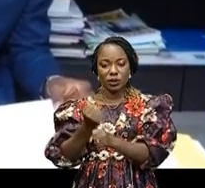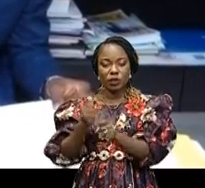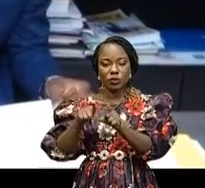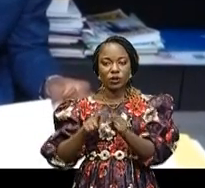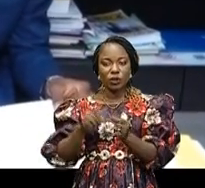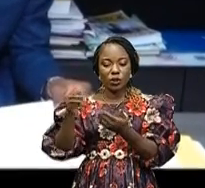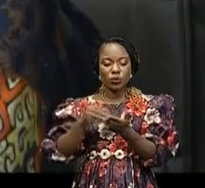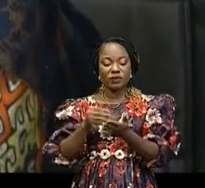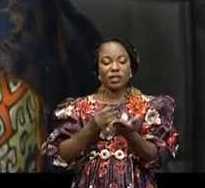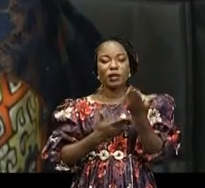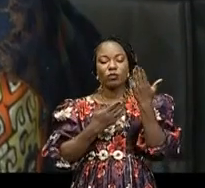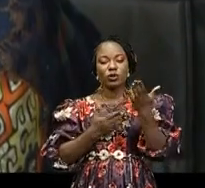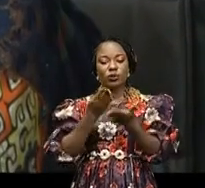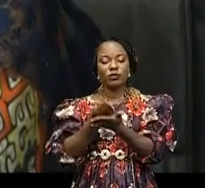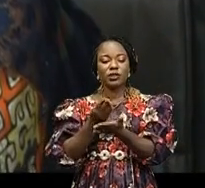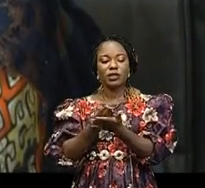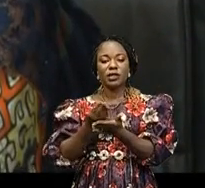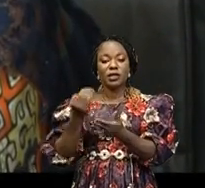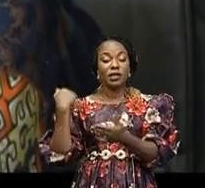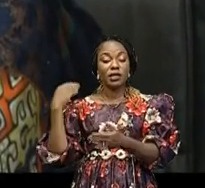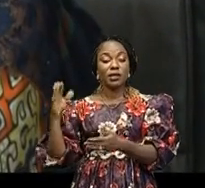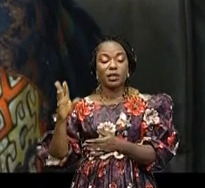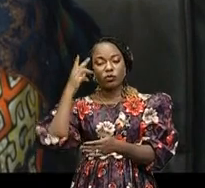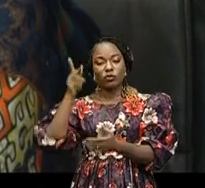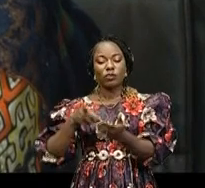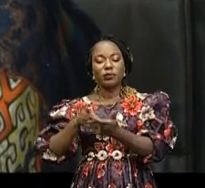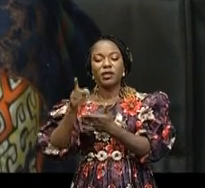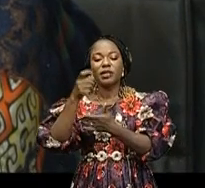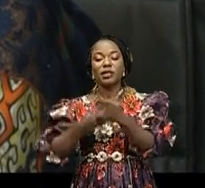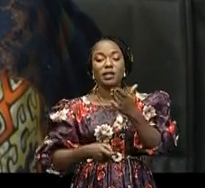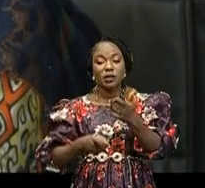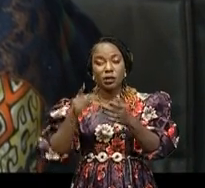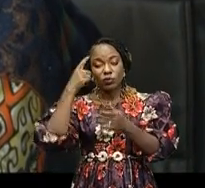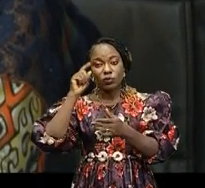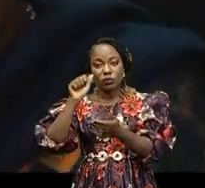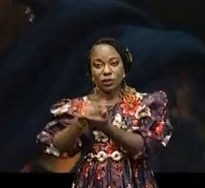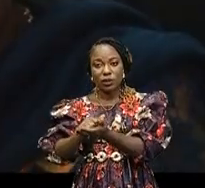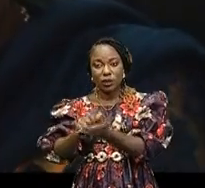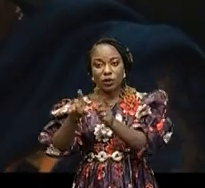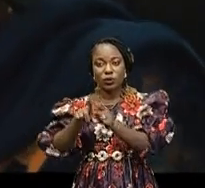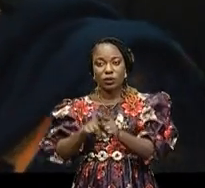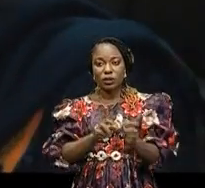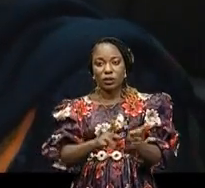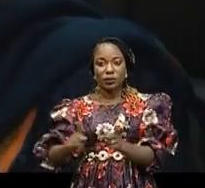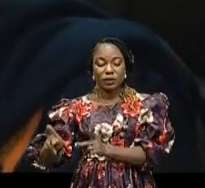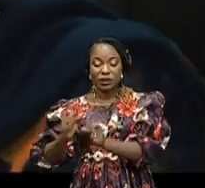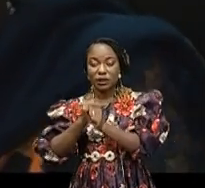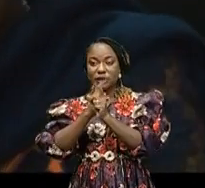contribution significative au budget de l'État au moyen des diverses taxes relatives aux désinvestissements. Sur le plan